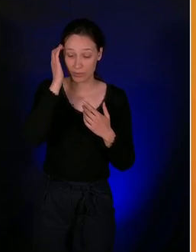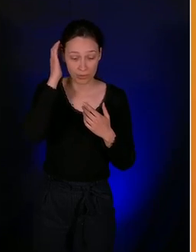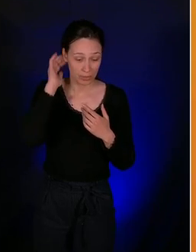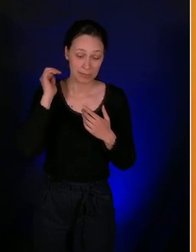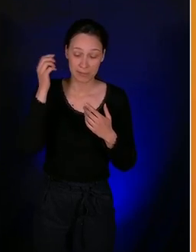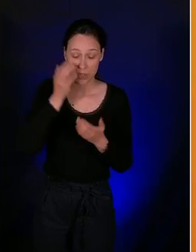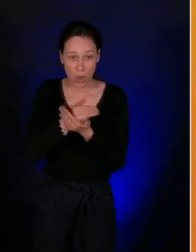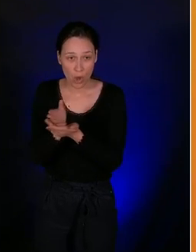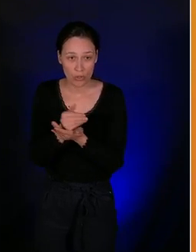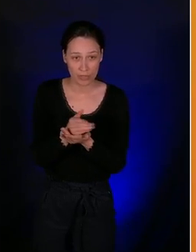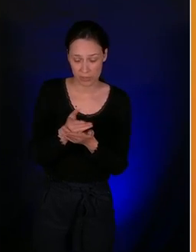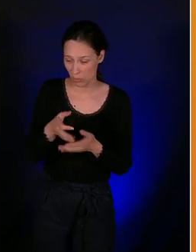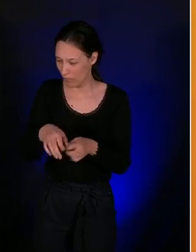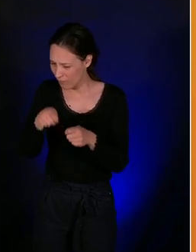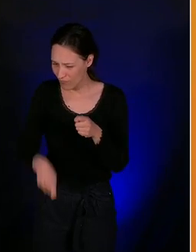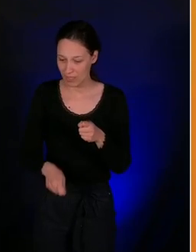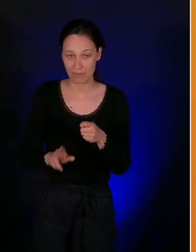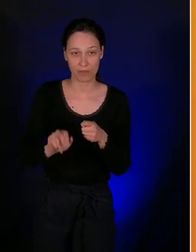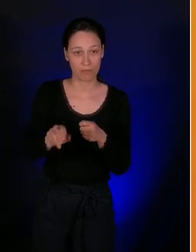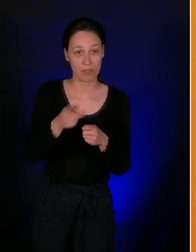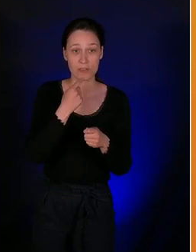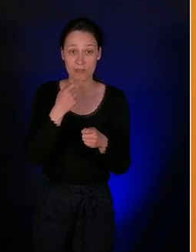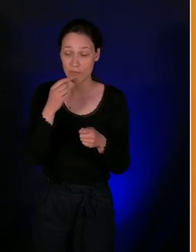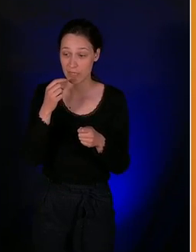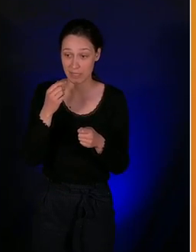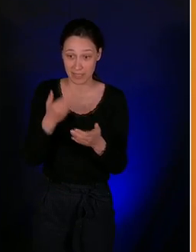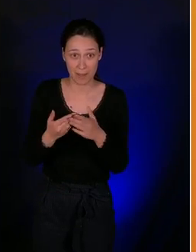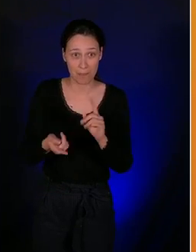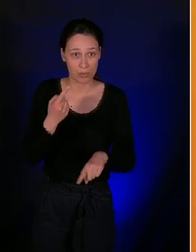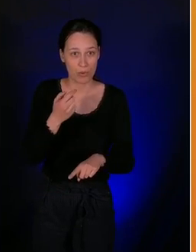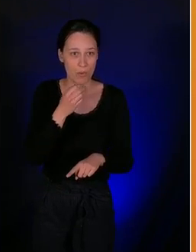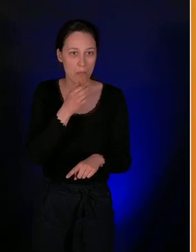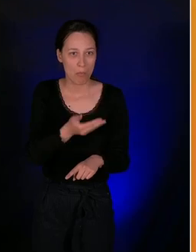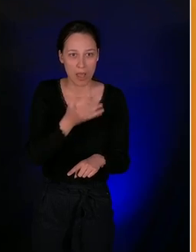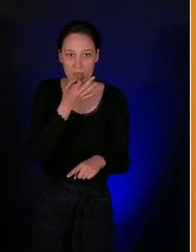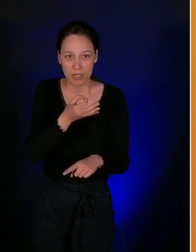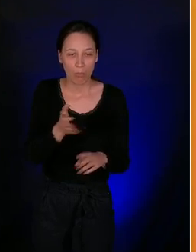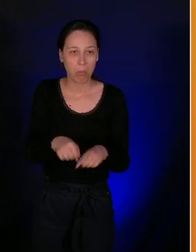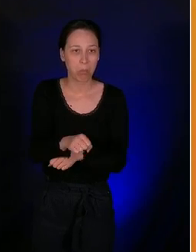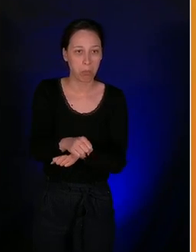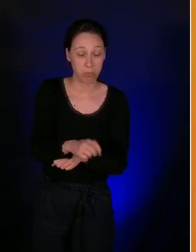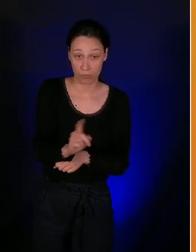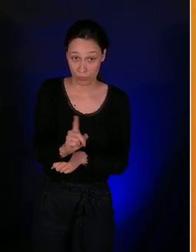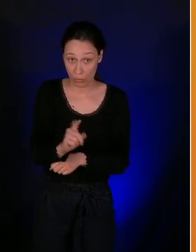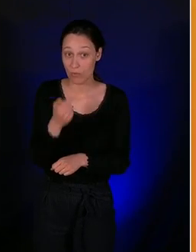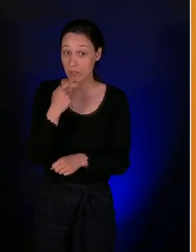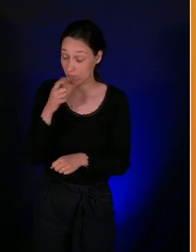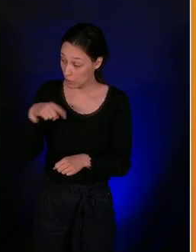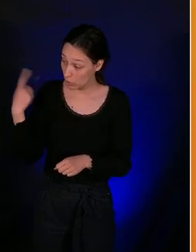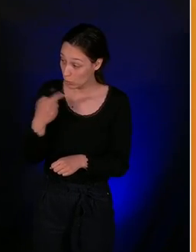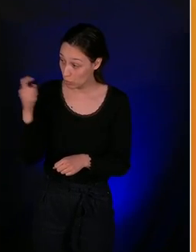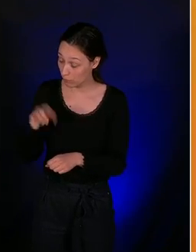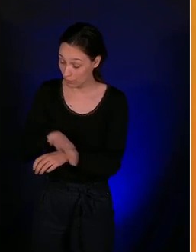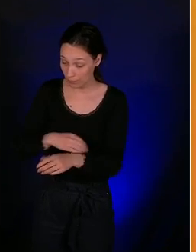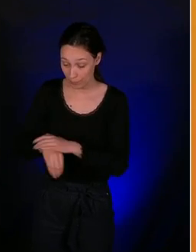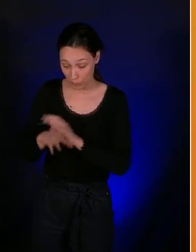tuer. Mettons nos différends de côté et rassemblons-nous autour de nos repères revendicatifs. Ce sont eux, avec